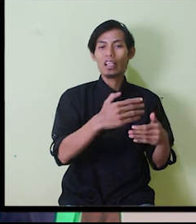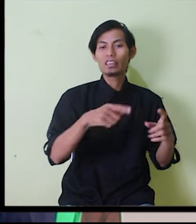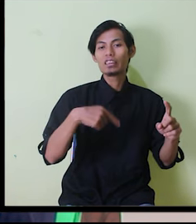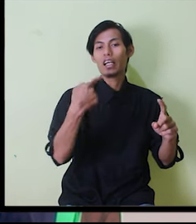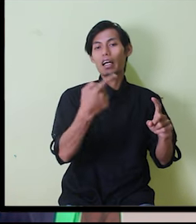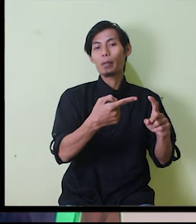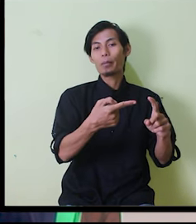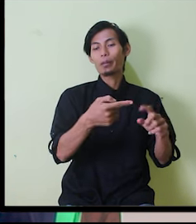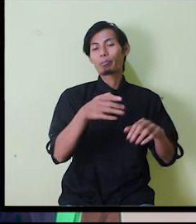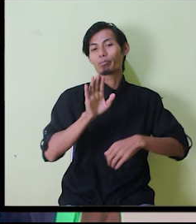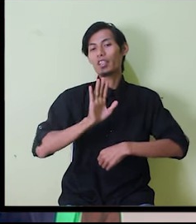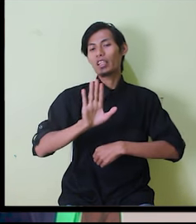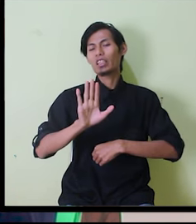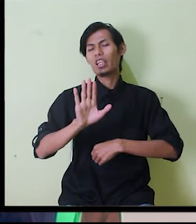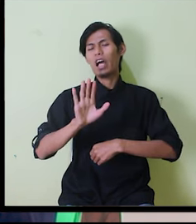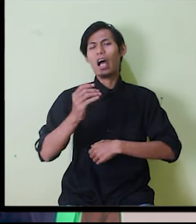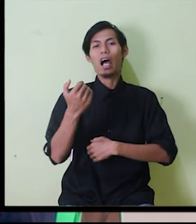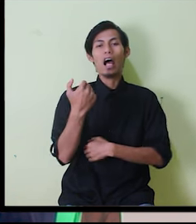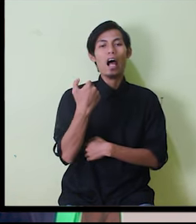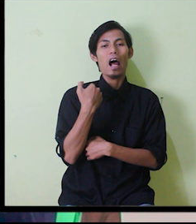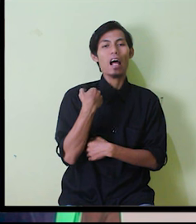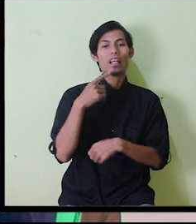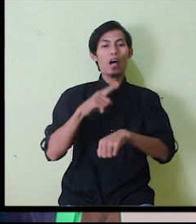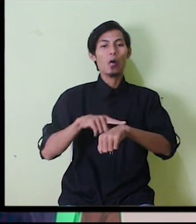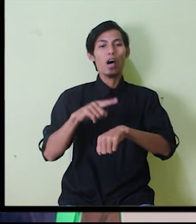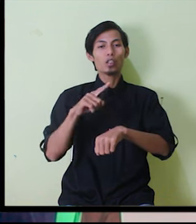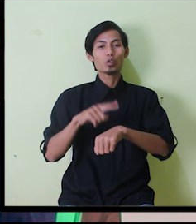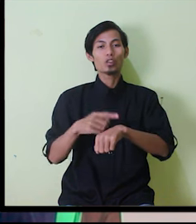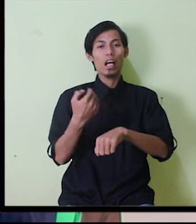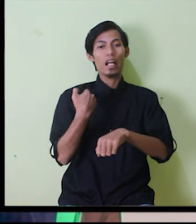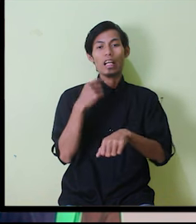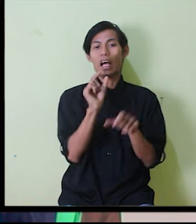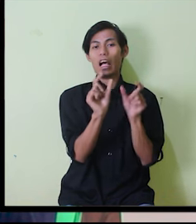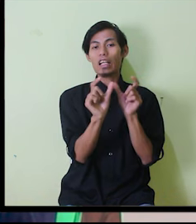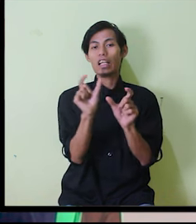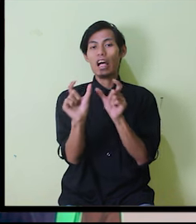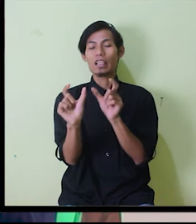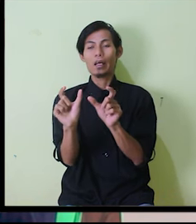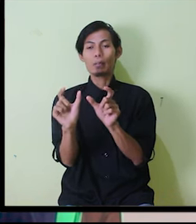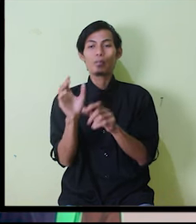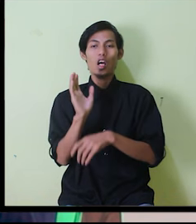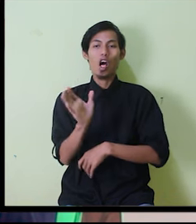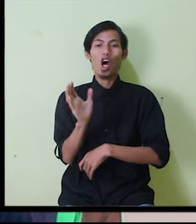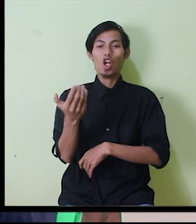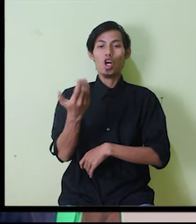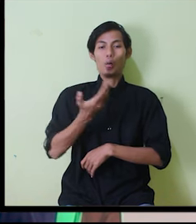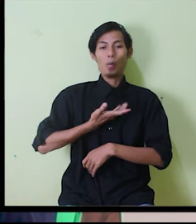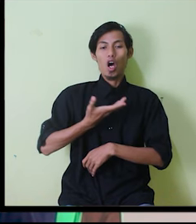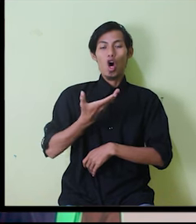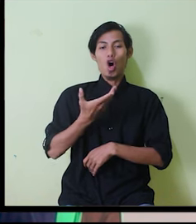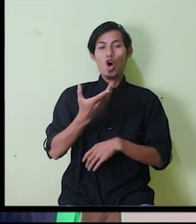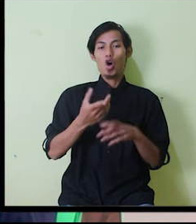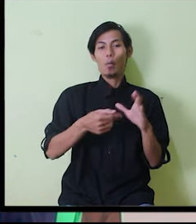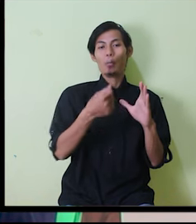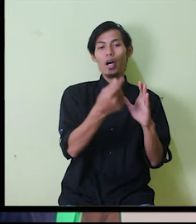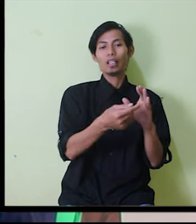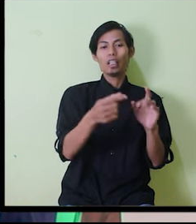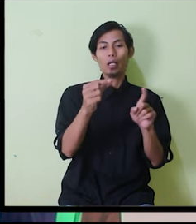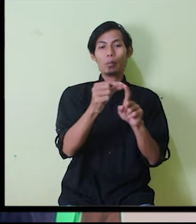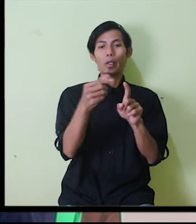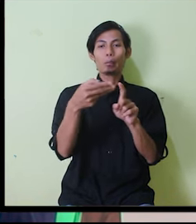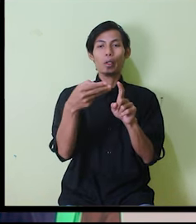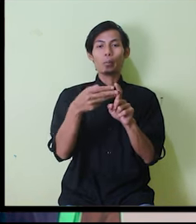nanti apa sampai ada masanya ada kata-kata kalau ingin membayar PBB KDK aja